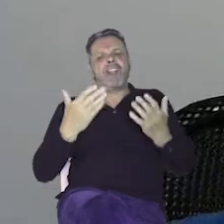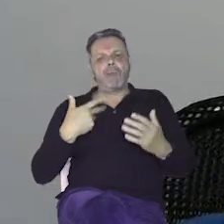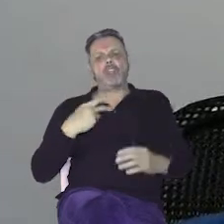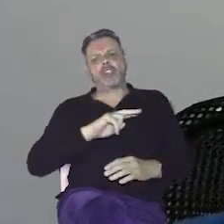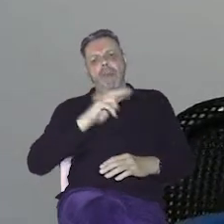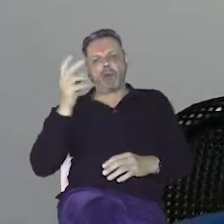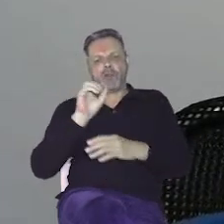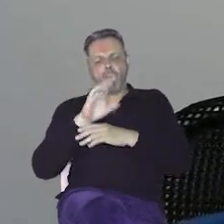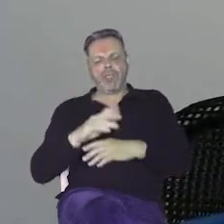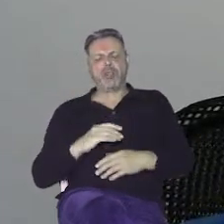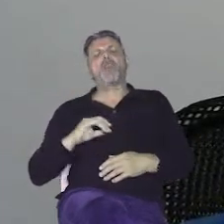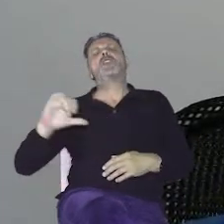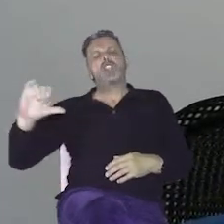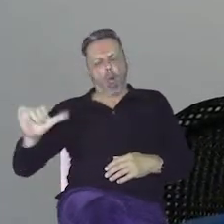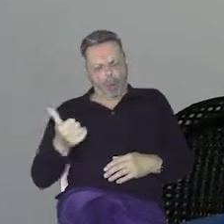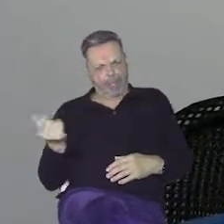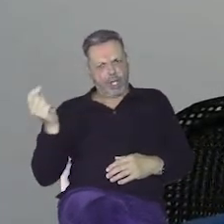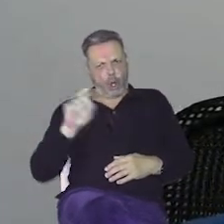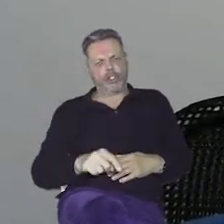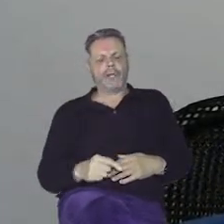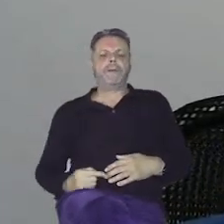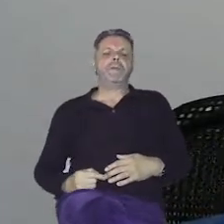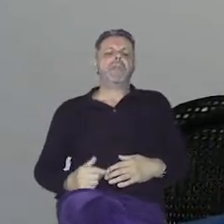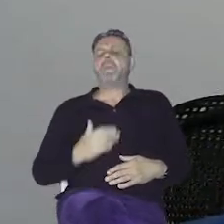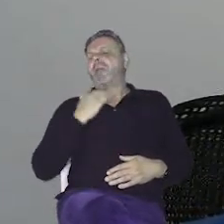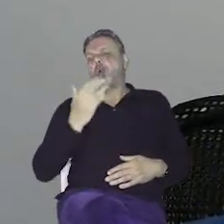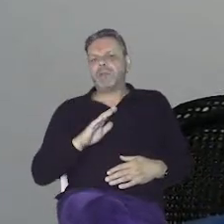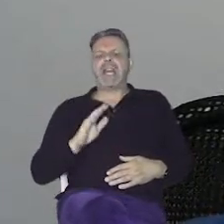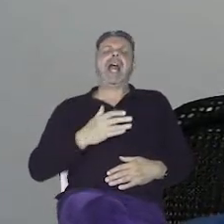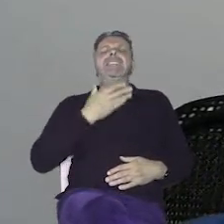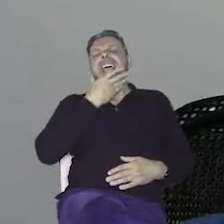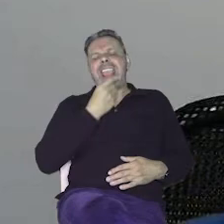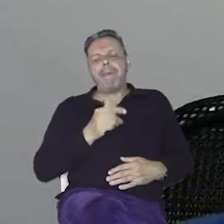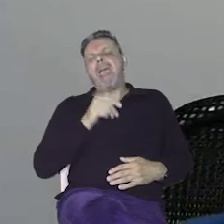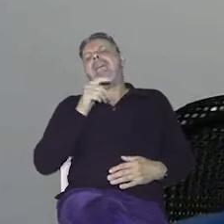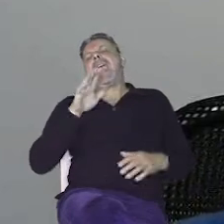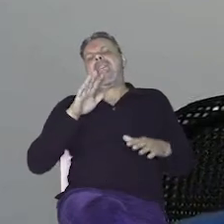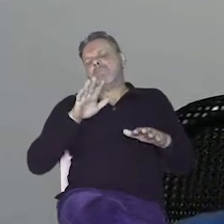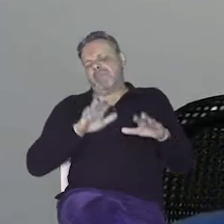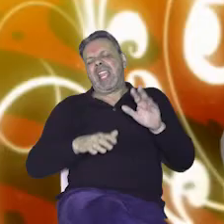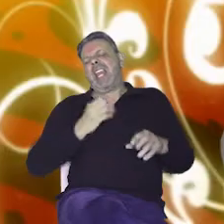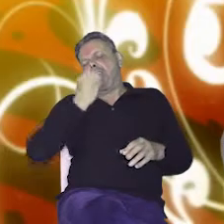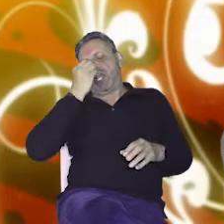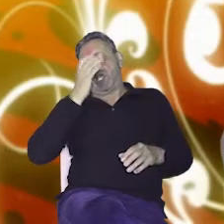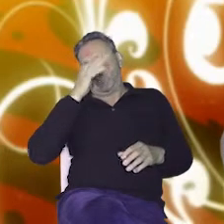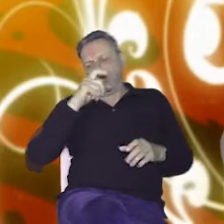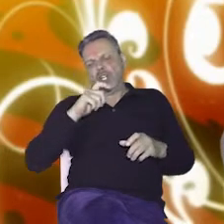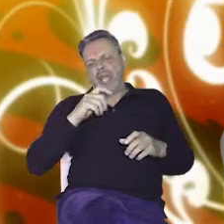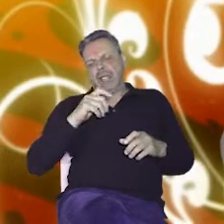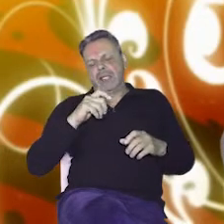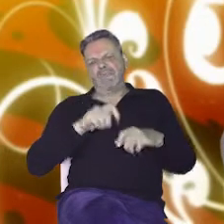emisiju. Vrlo rado ću se odazvati, bilo lijepe ili manje lijepe stvari. Dobro, ali ja vas molim samo za jedan